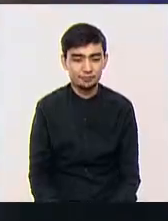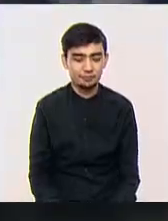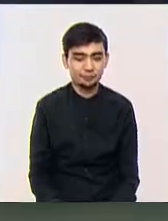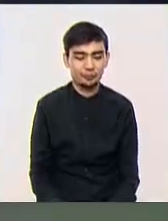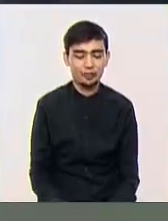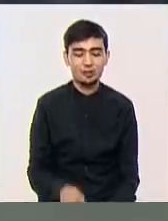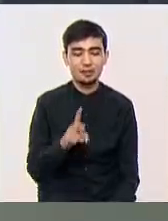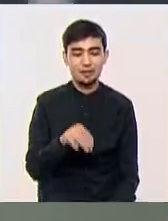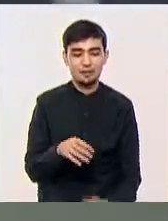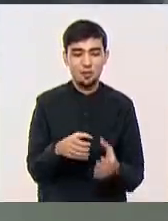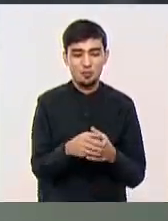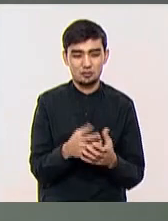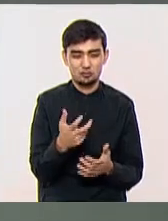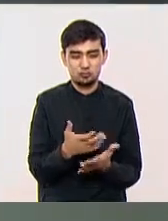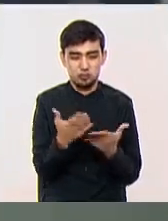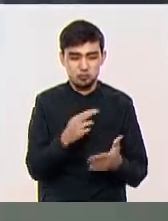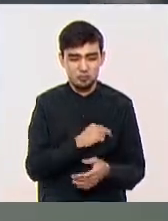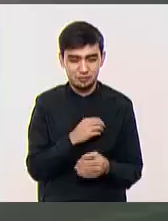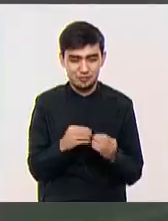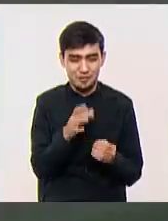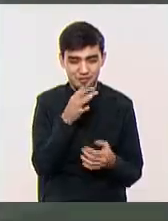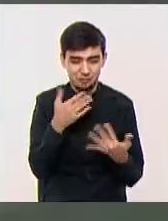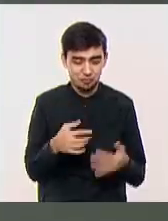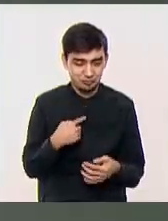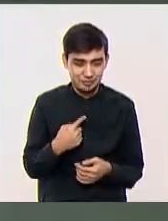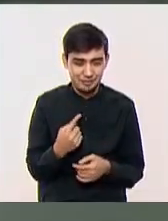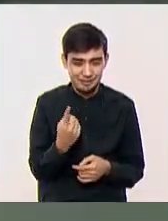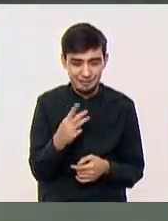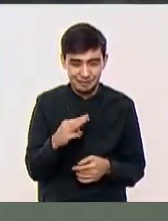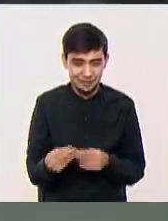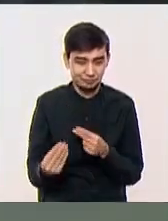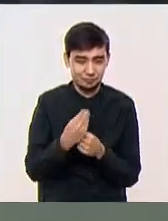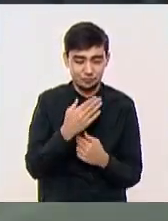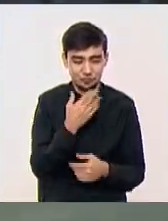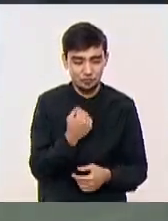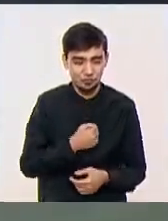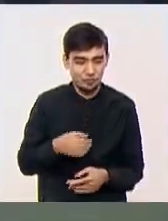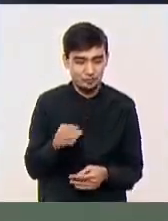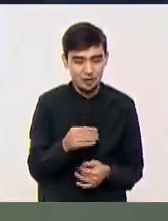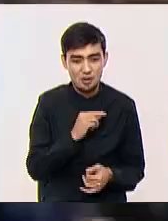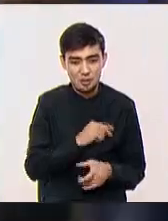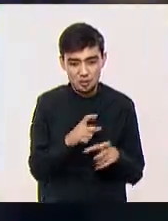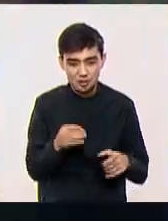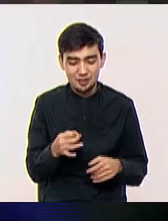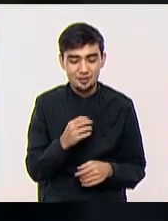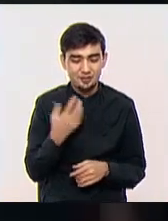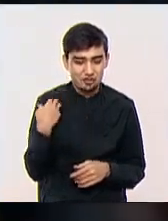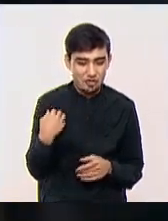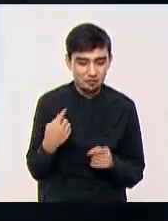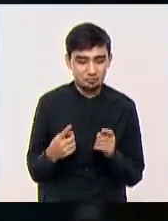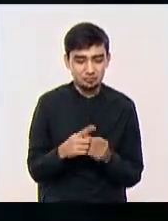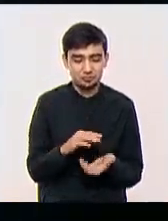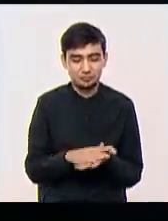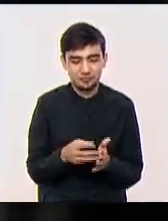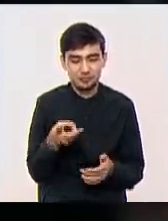Қуатамлы мұнай компаниясының 300-ден аса жұмысшысы 10 жылдан бері жалақымыз бір тиынға да көбеймеді деп ашулы. Бүгін жұмысшы мен жұмыс берушілер арасында құрылған